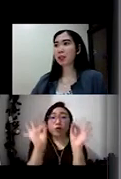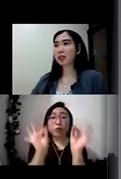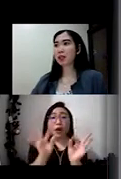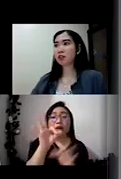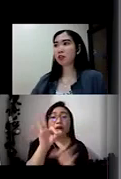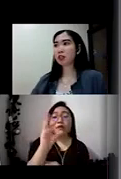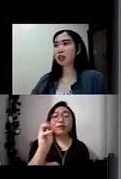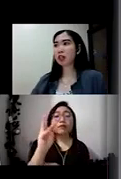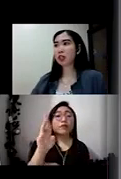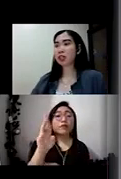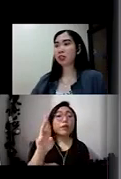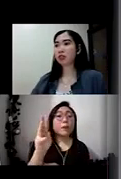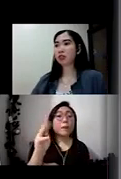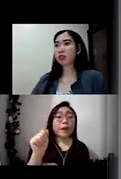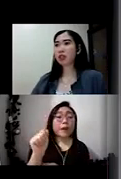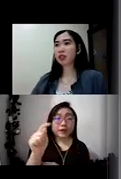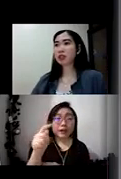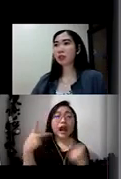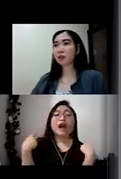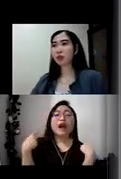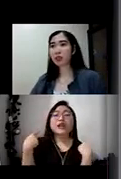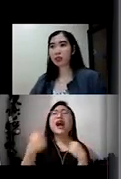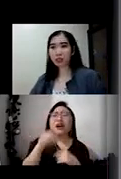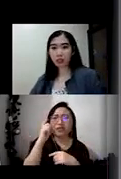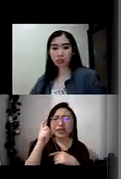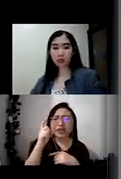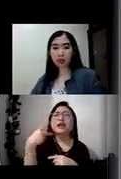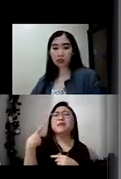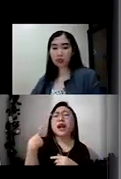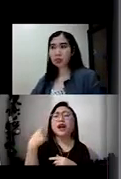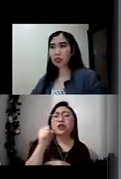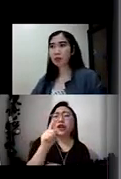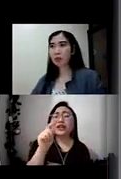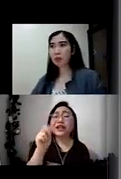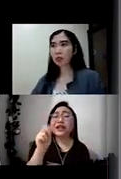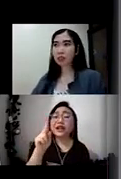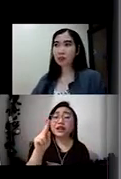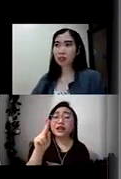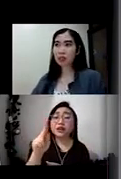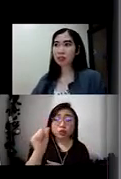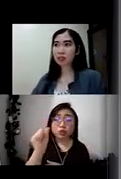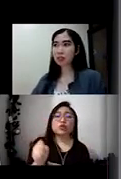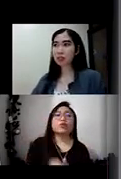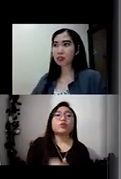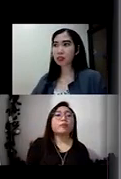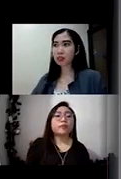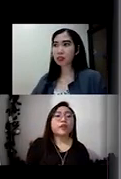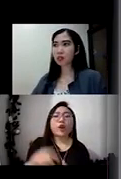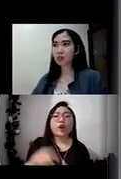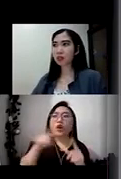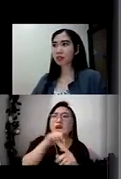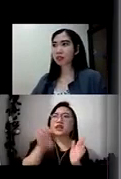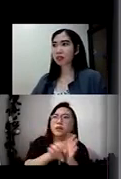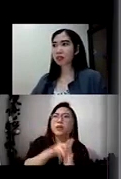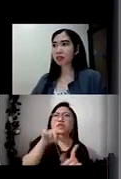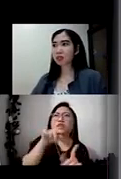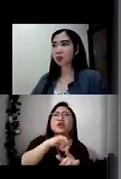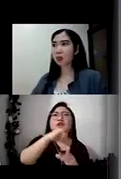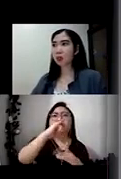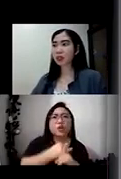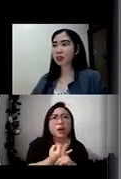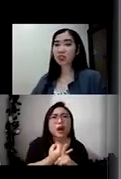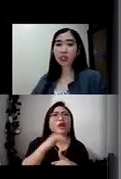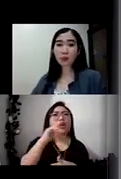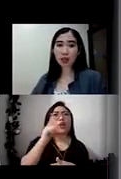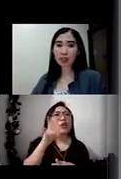na magkakaroon ng status. Example, January 27, hindi pa siya na-send until now.